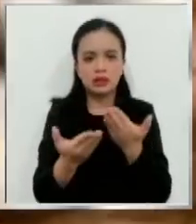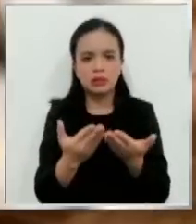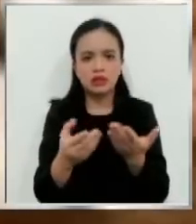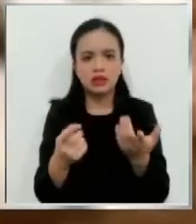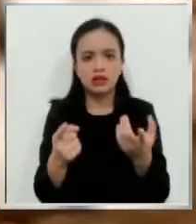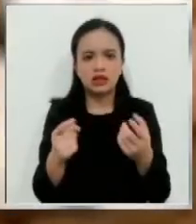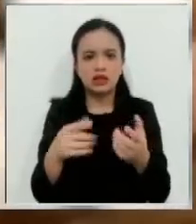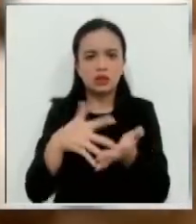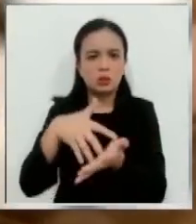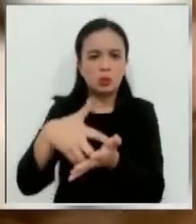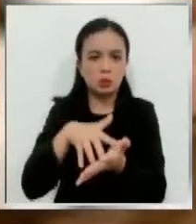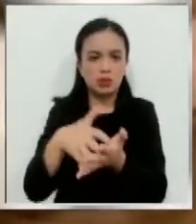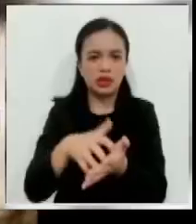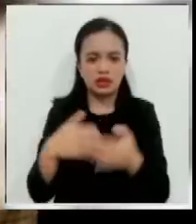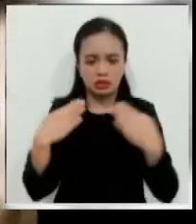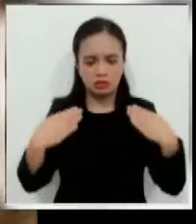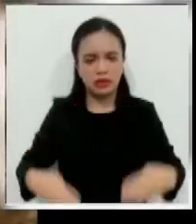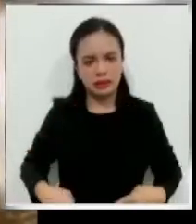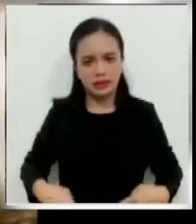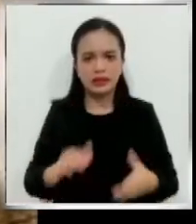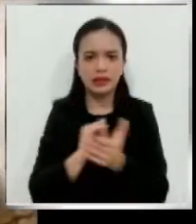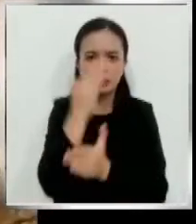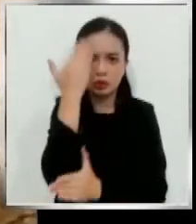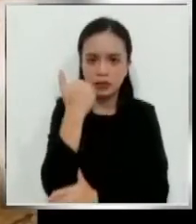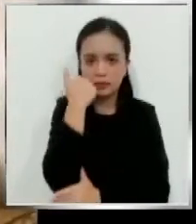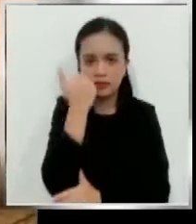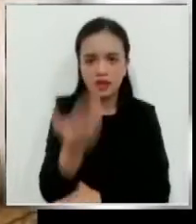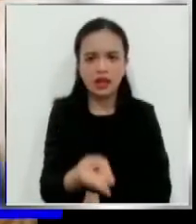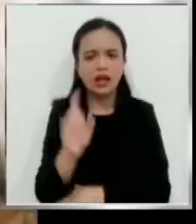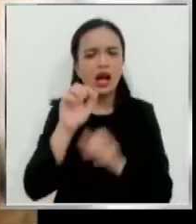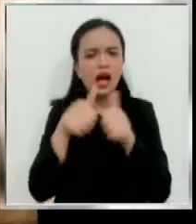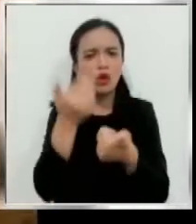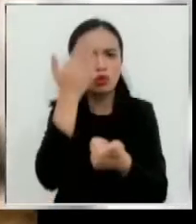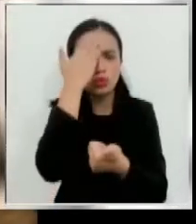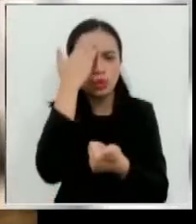mga sinyales na may pumasok na alupihan o anumang insekto sa ating tenga?